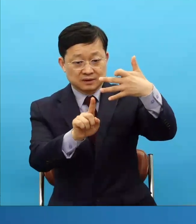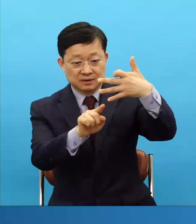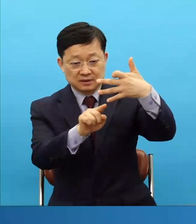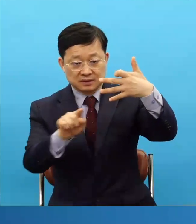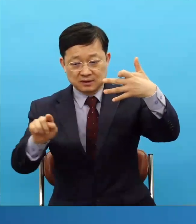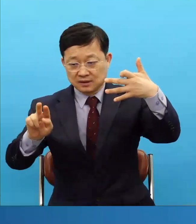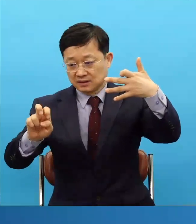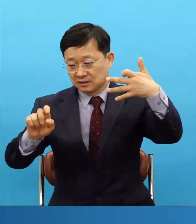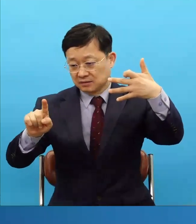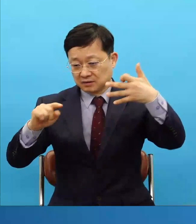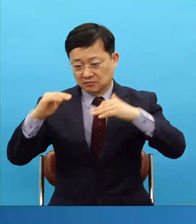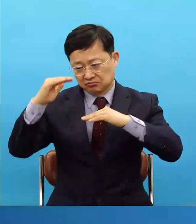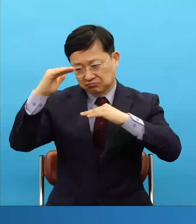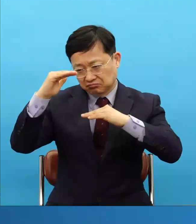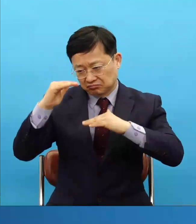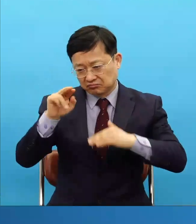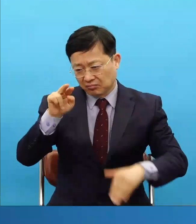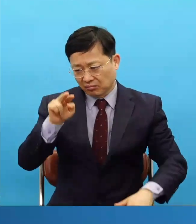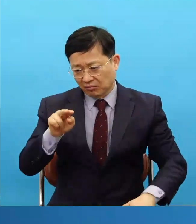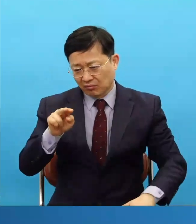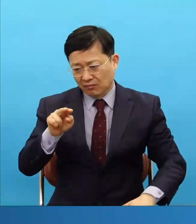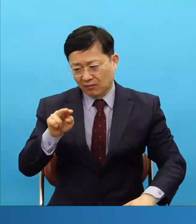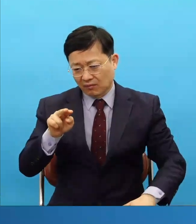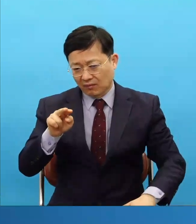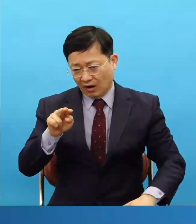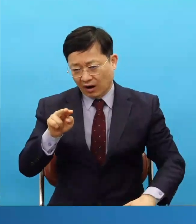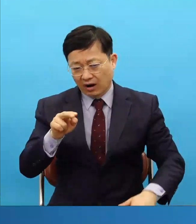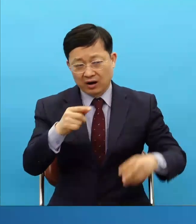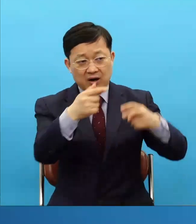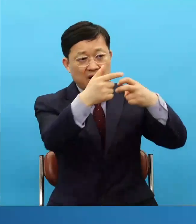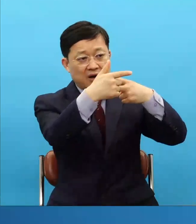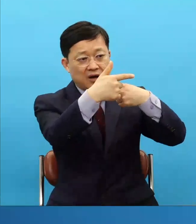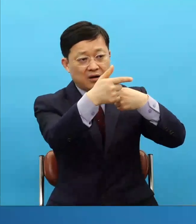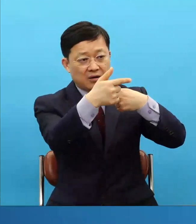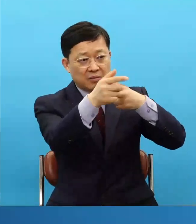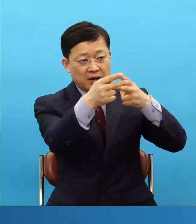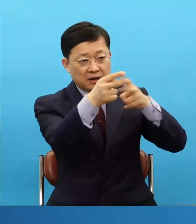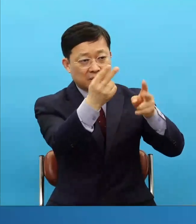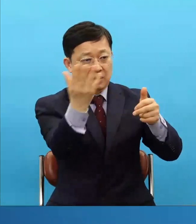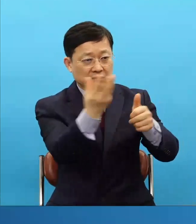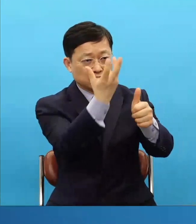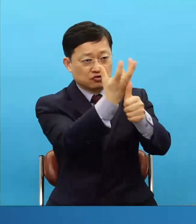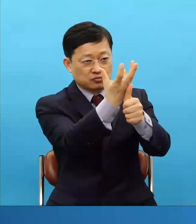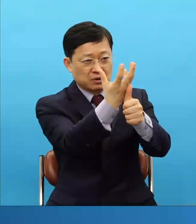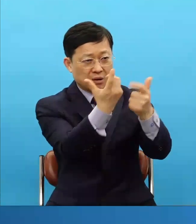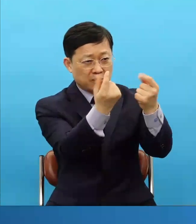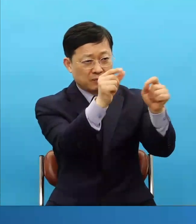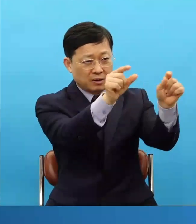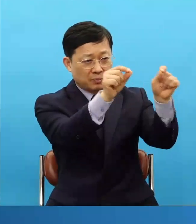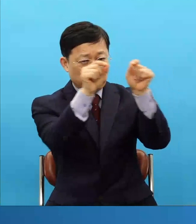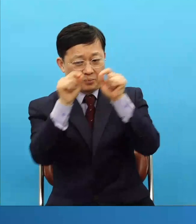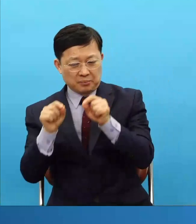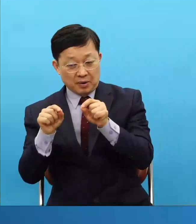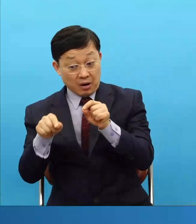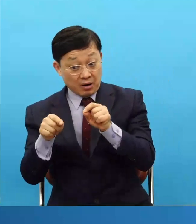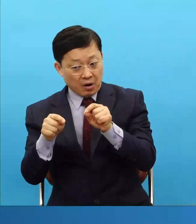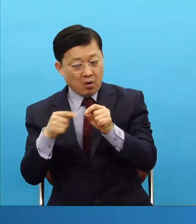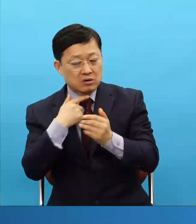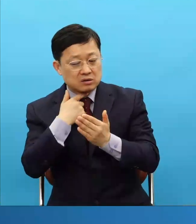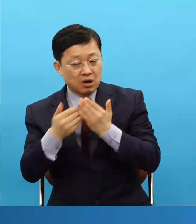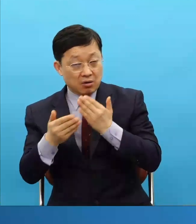사도행 19장에는 마가다락방인 걸 다시 찾아냅니다. And Acts 19, they are able to seek out things from Mark's upper room once